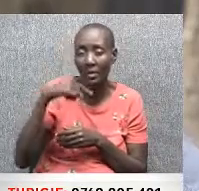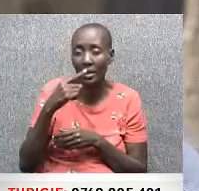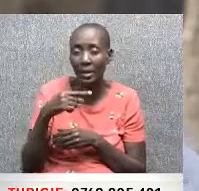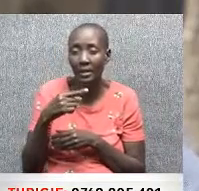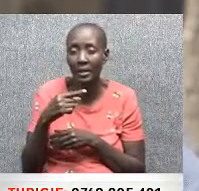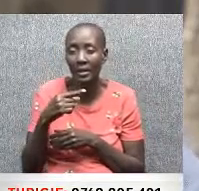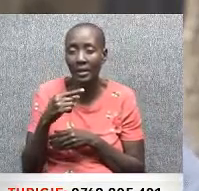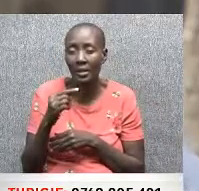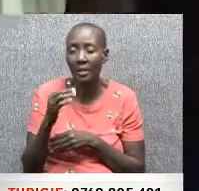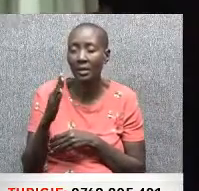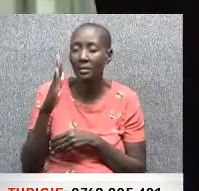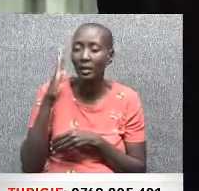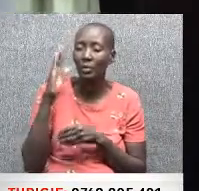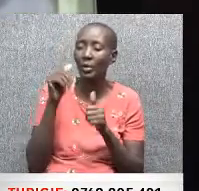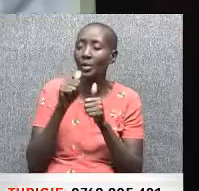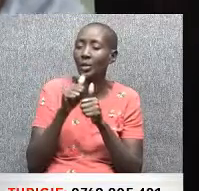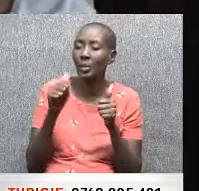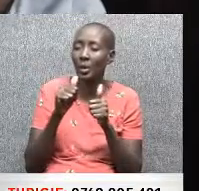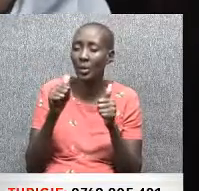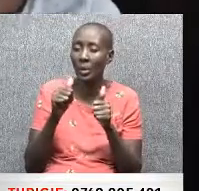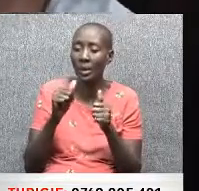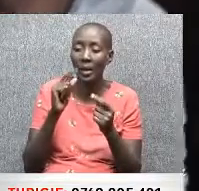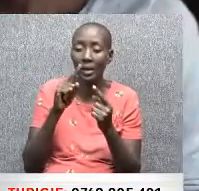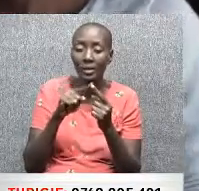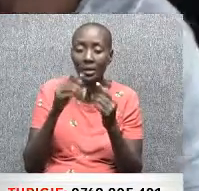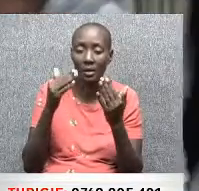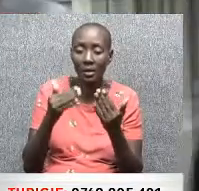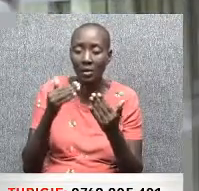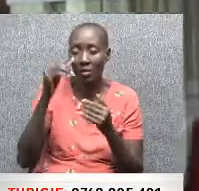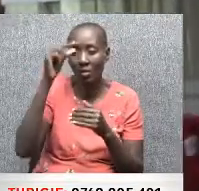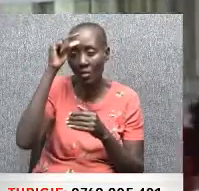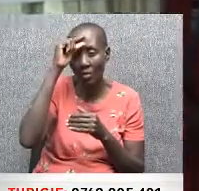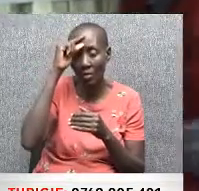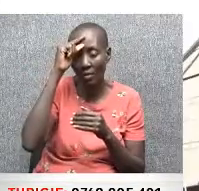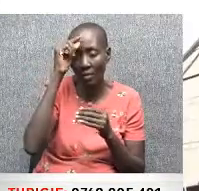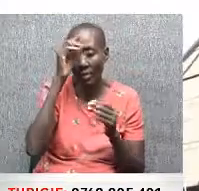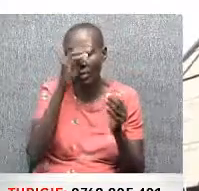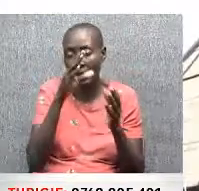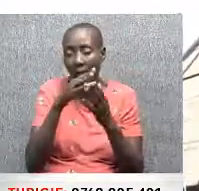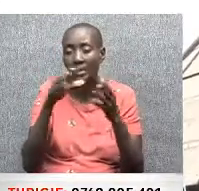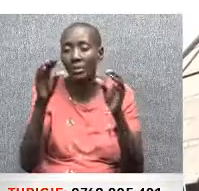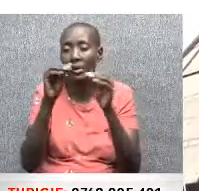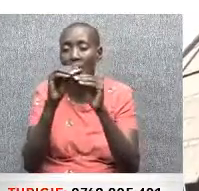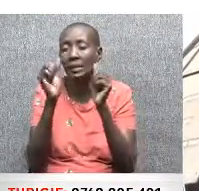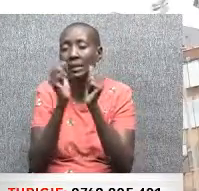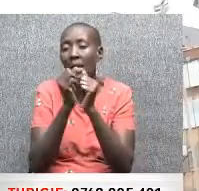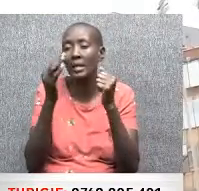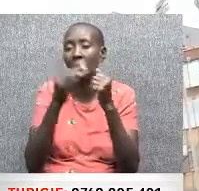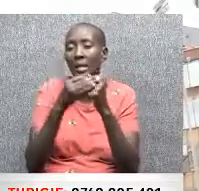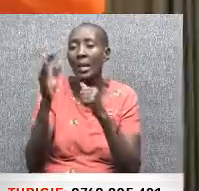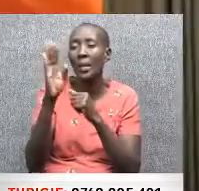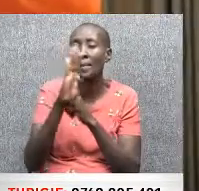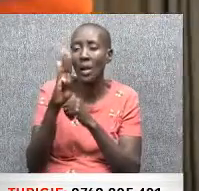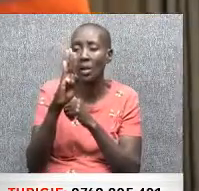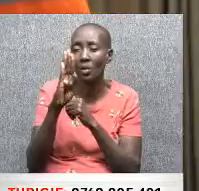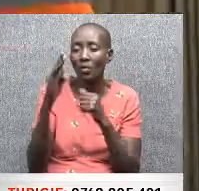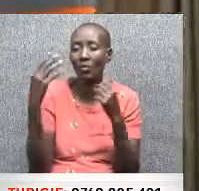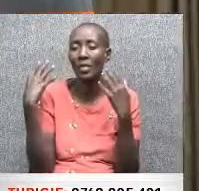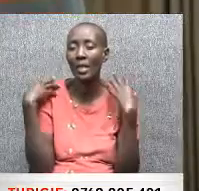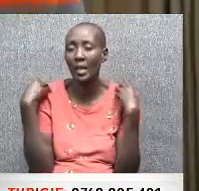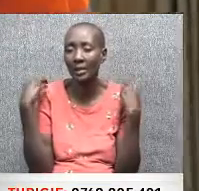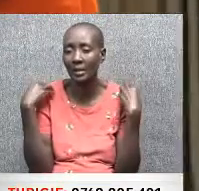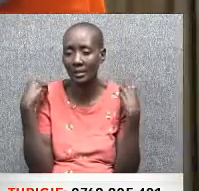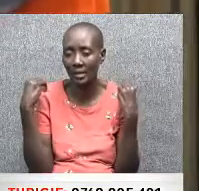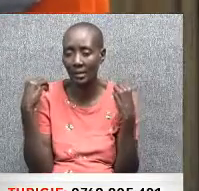itatoa ulinzi wa kutosha. Kufikia sasa serikali imetenga shilingi bilioni 18 ili kufanikisha shughuli hiyo.